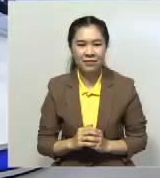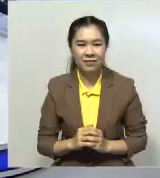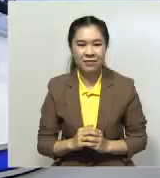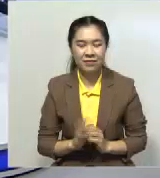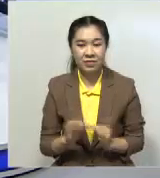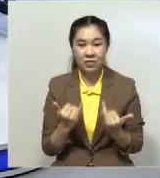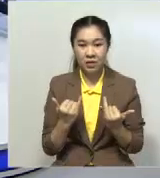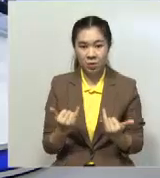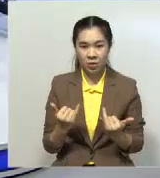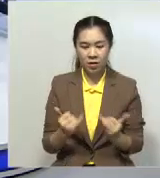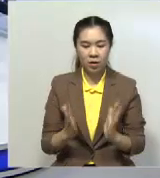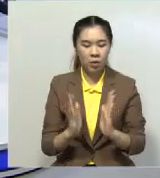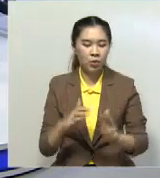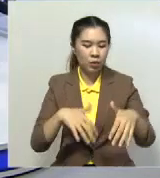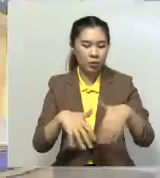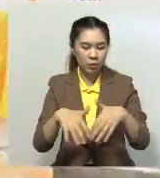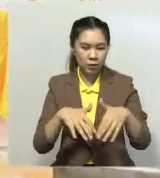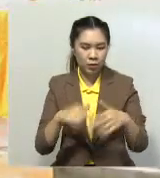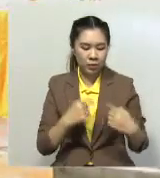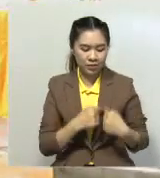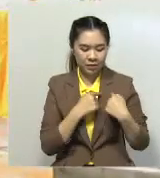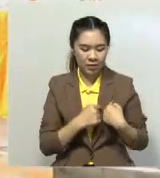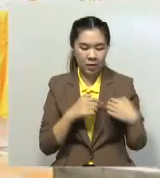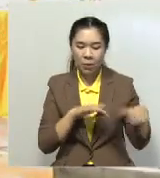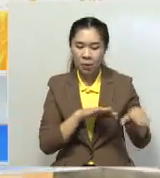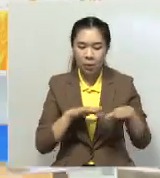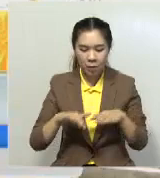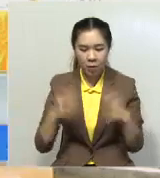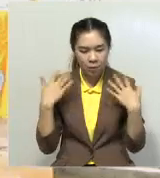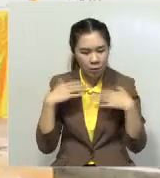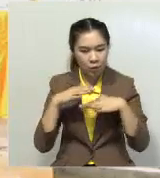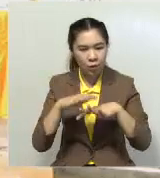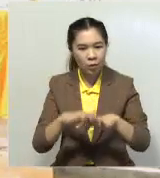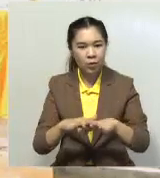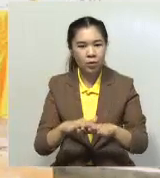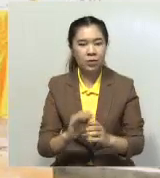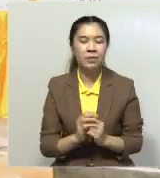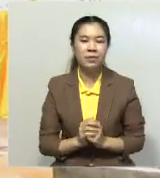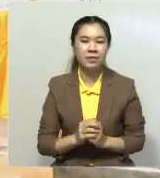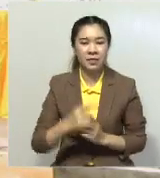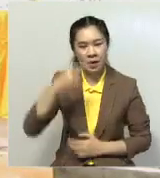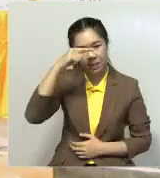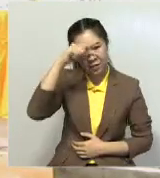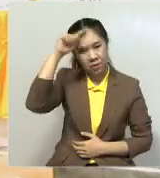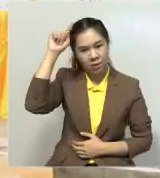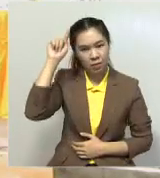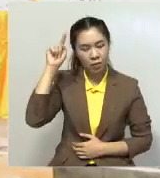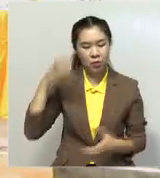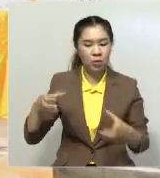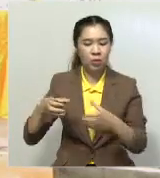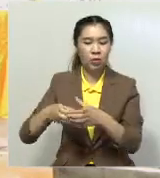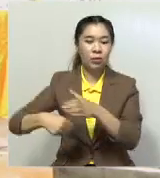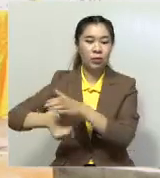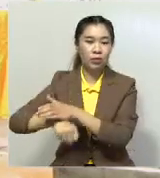ในวันนี้ชาวจังหวัดเชียงรายนะครับก็พร้อมใจกันมาร่วมงานบุญครั้งใหญ่อีกครั้งนั่นก็คืองานบรรพชาอุปสมบททีมฟุตบอลห